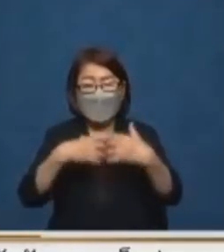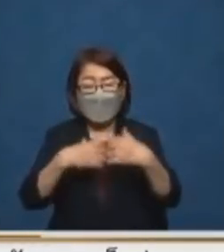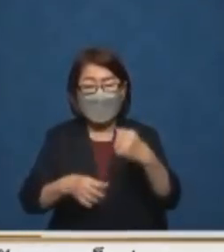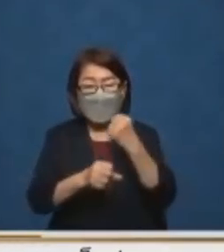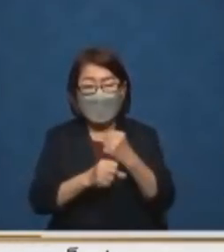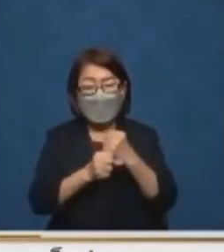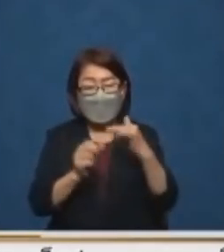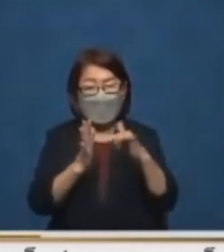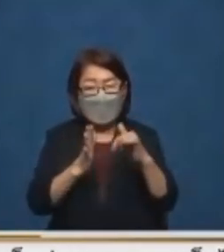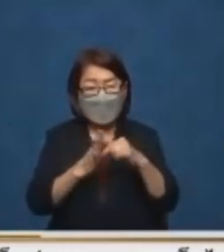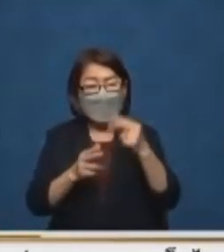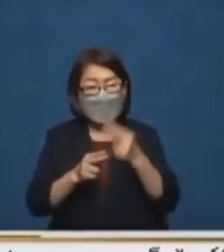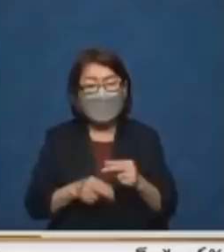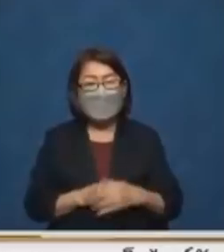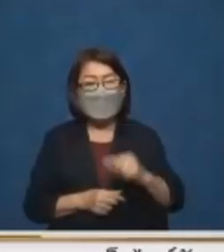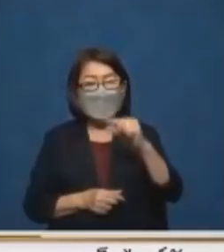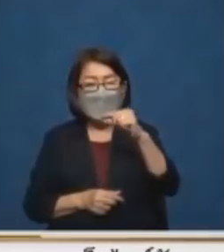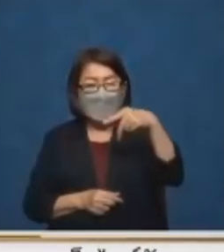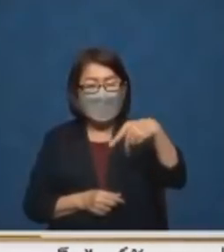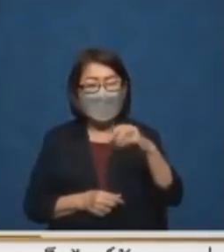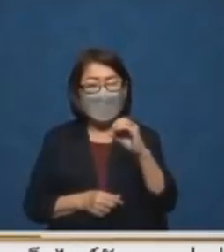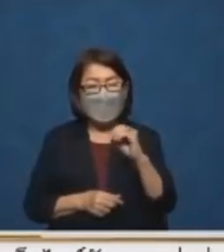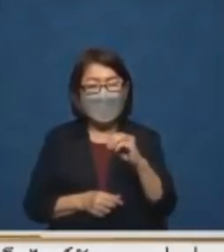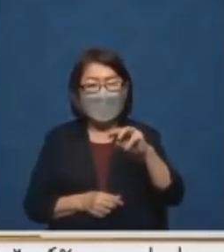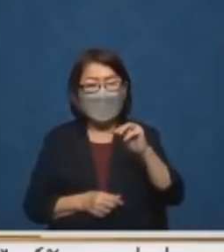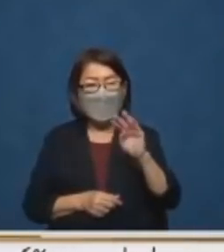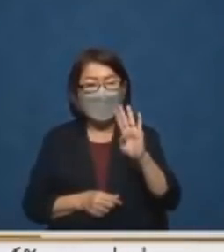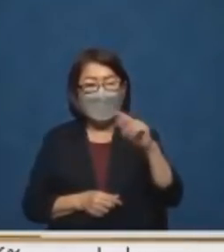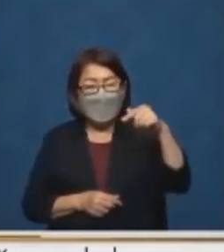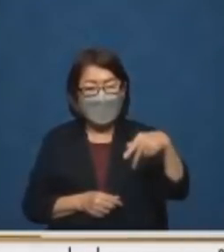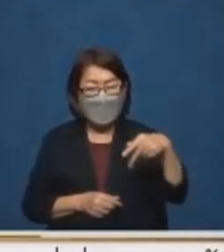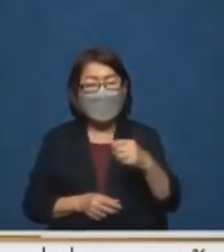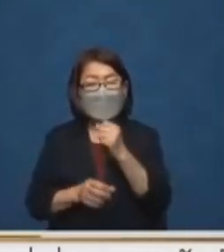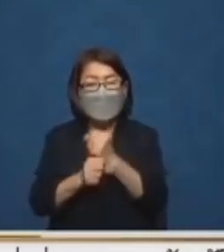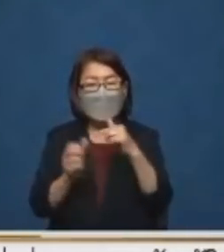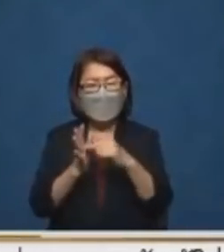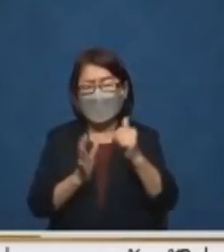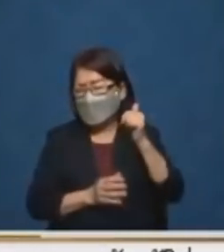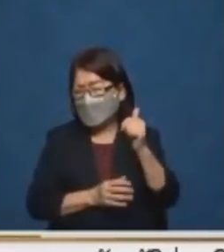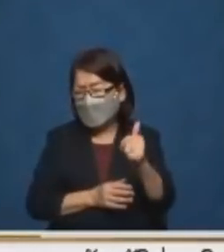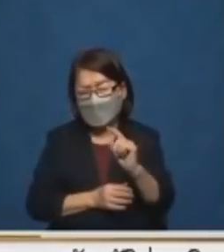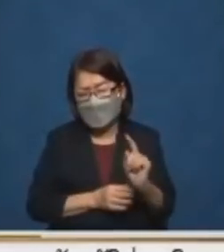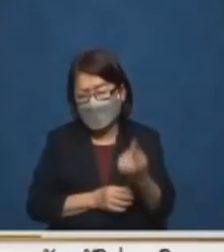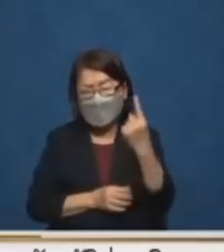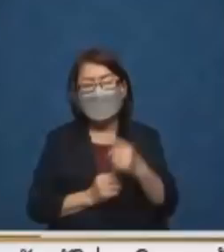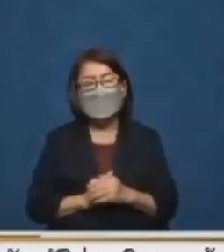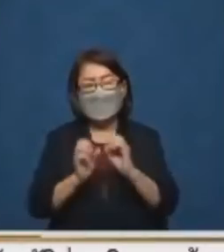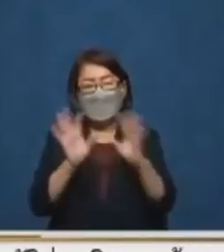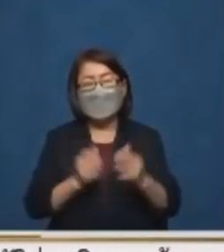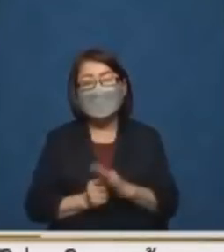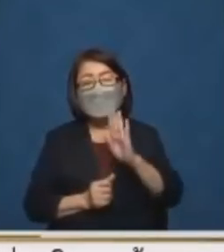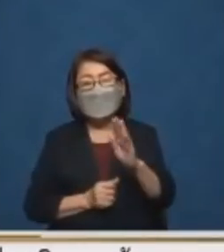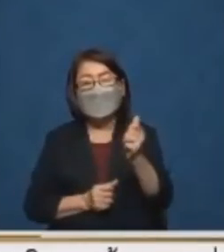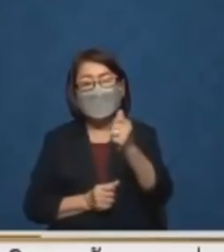มีชื่อว่า GPOMBPที่เป็นโงงานผลิตวัคซีนที่ทันสมัย็นโงงานที่องการเพศ